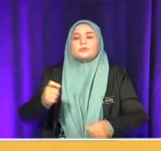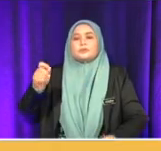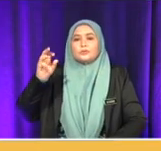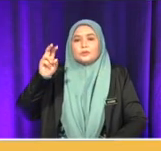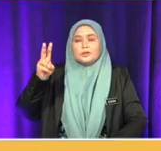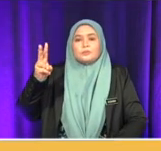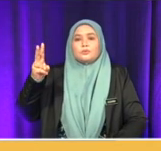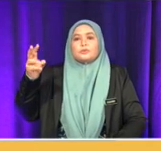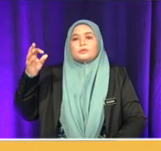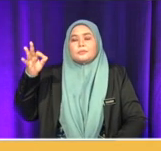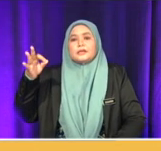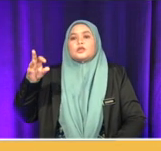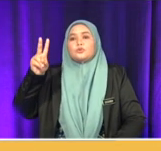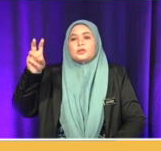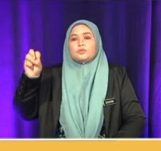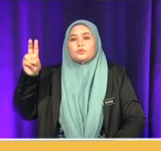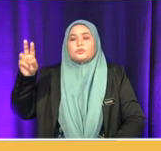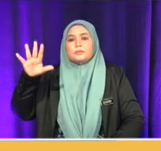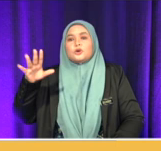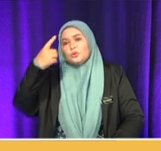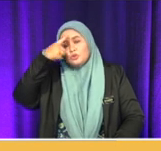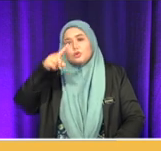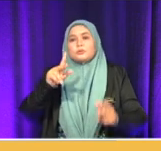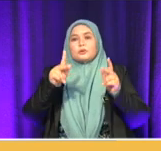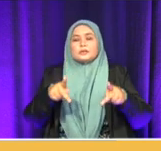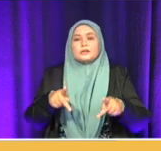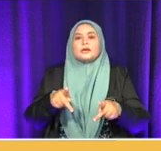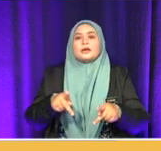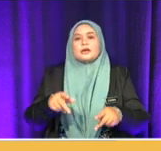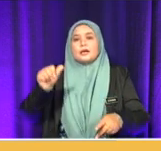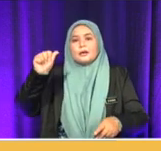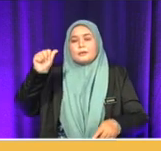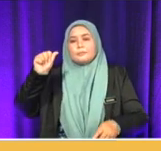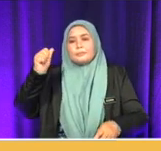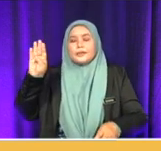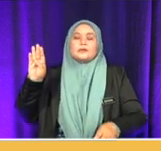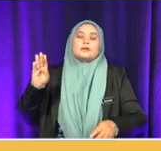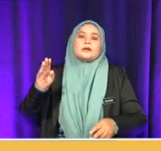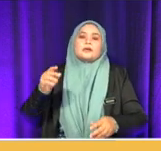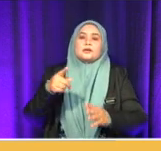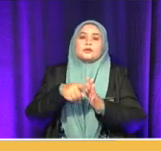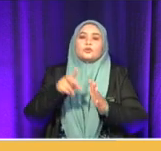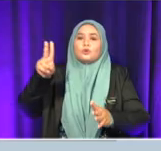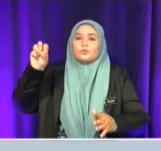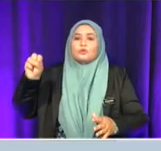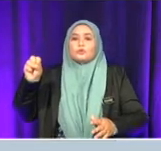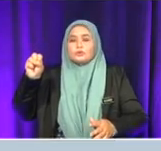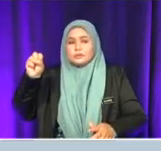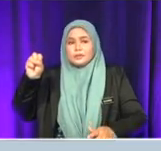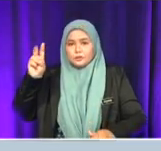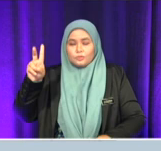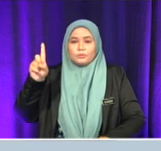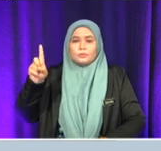tujuannya adalah memfokuskan penguasaan kemahiran abad ke-20 1 banyak pasar hebatlah banyak Hebat